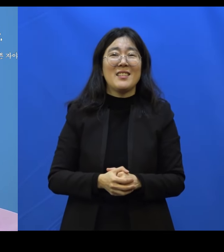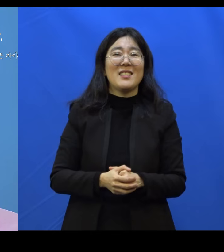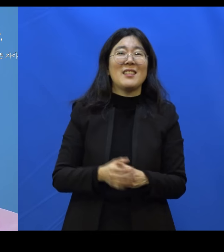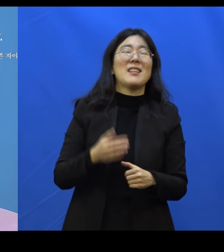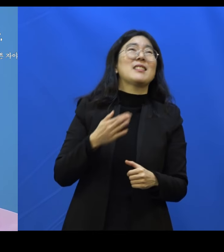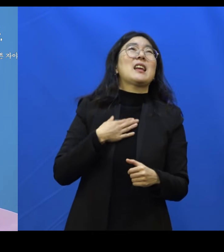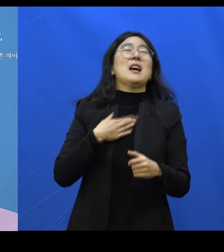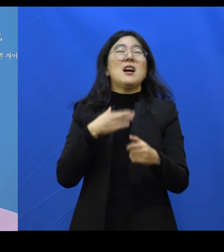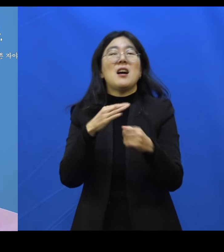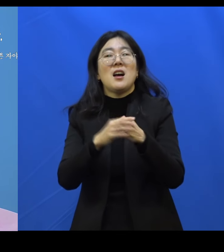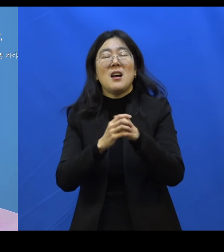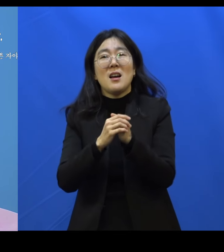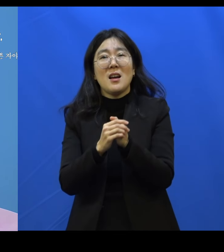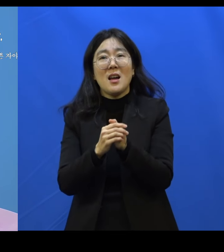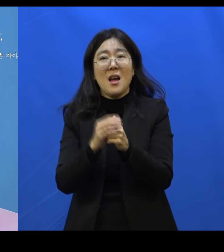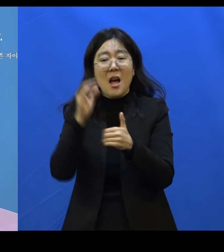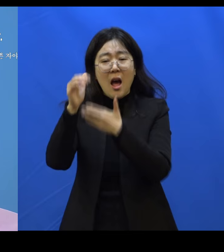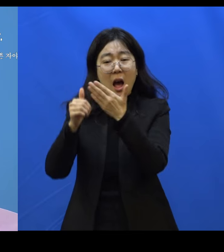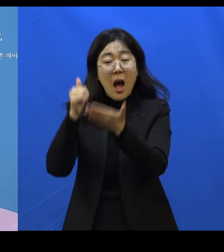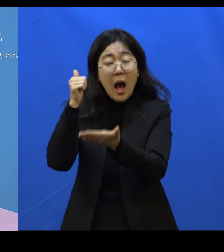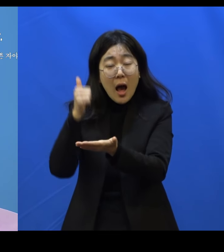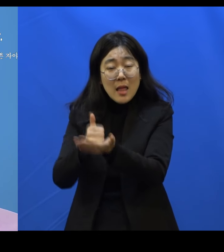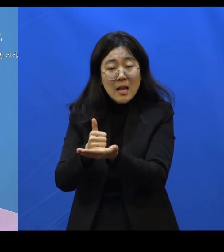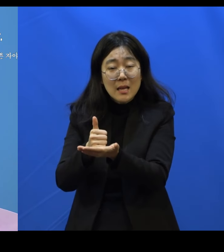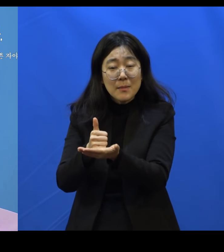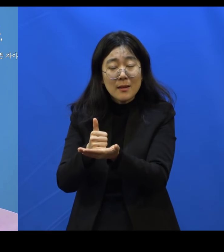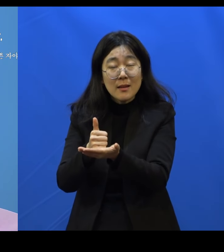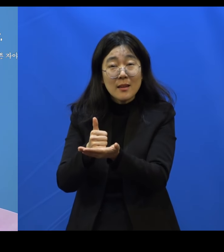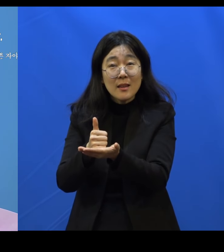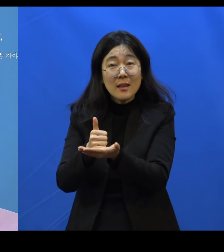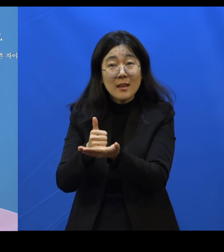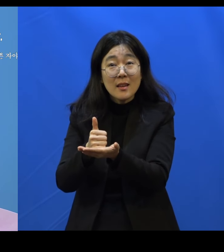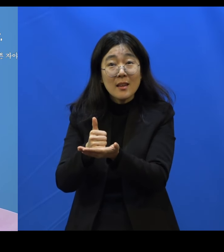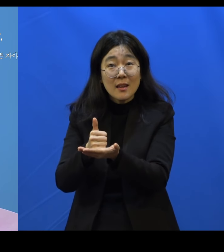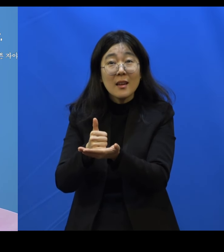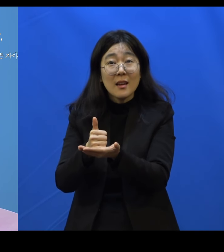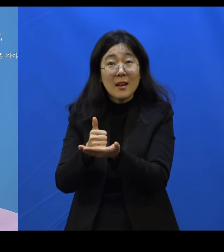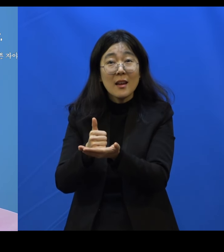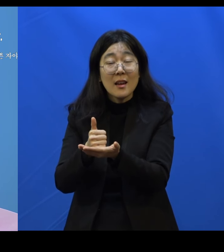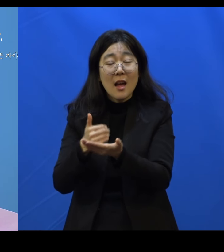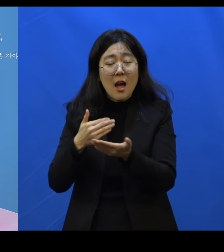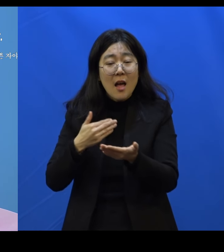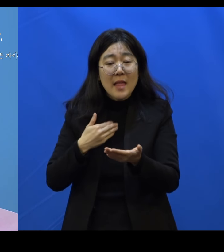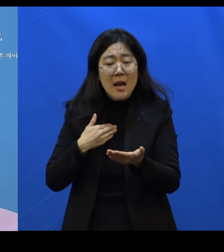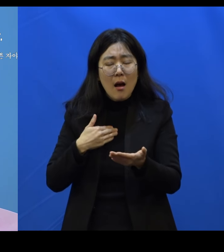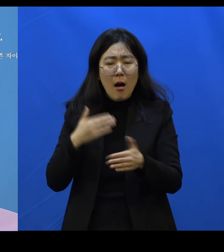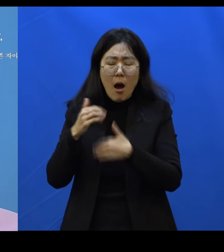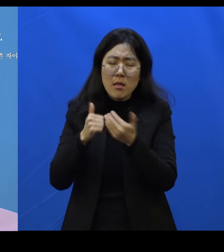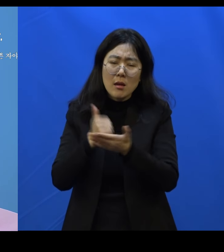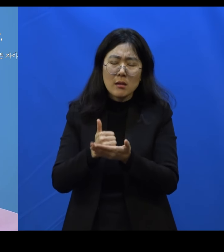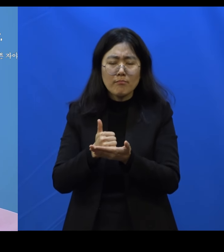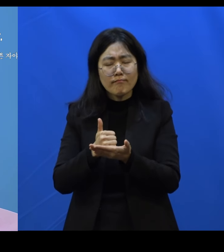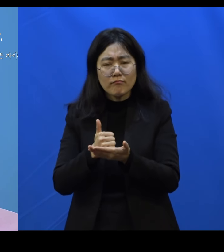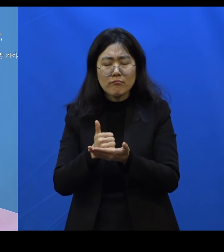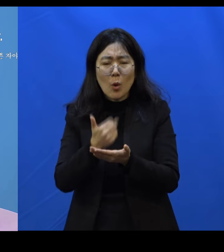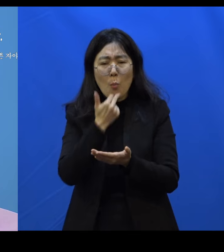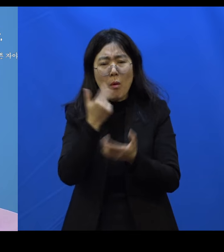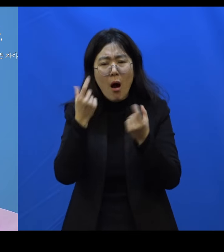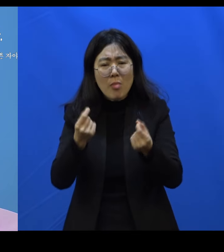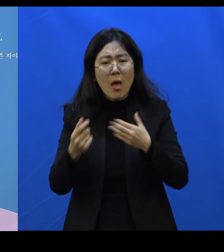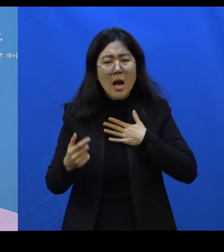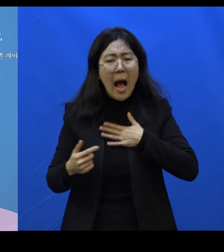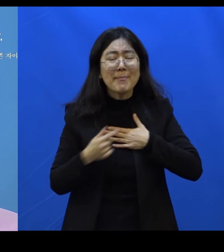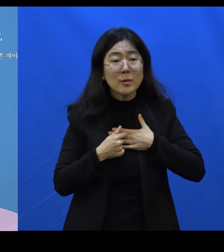부재를 느끼는 동안에 사실 하나님은 멀리 계신 게 아닙니다. 부재를 그가 느꼈을 뿐이지 그건 감정이에요.